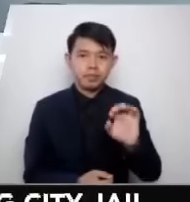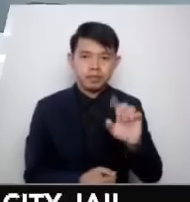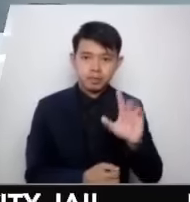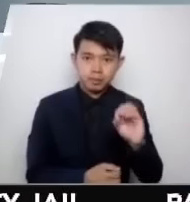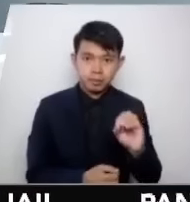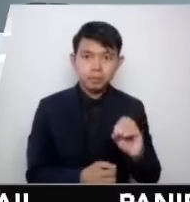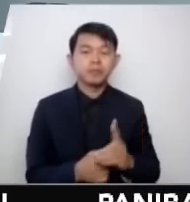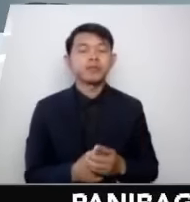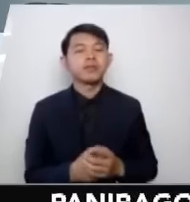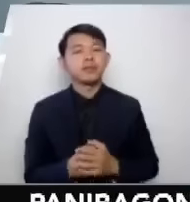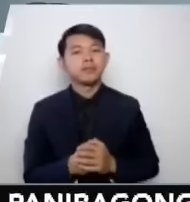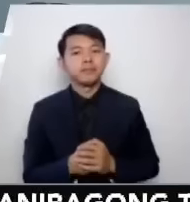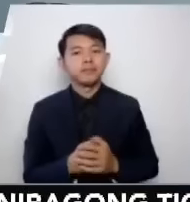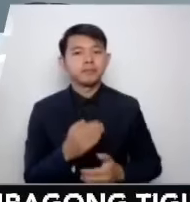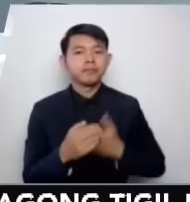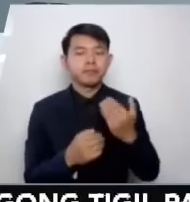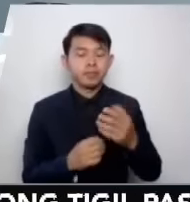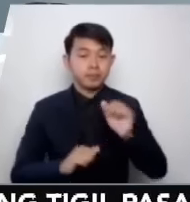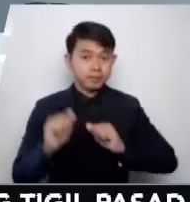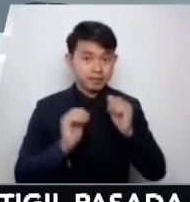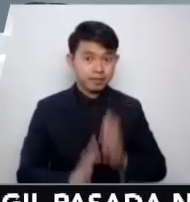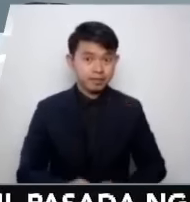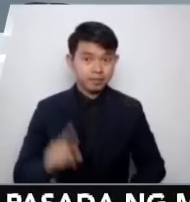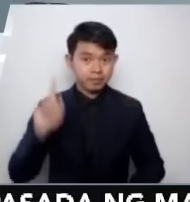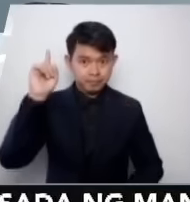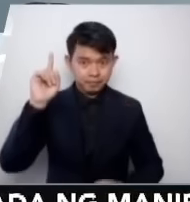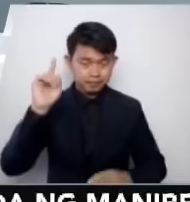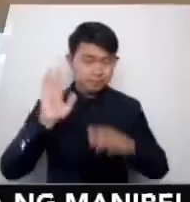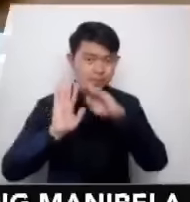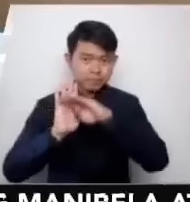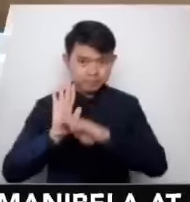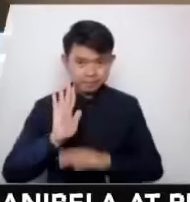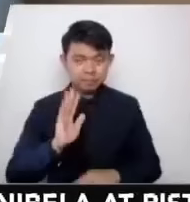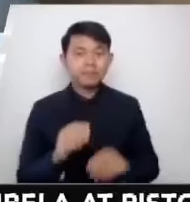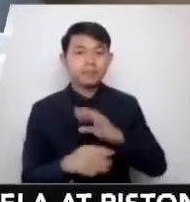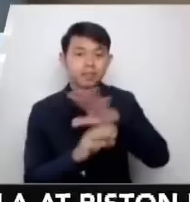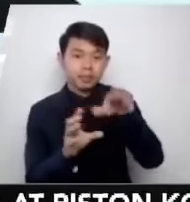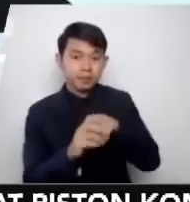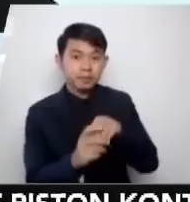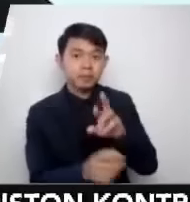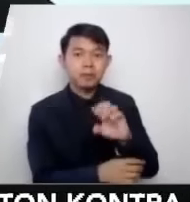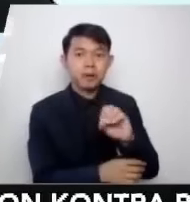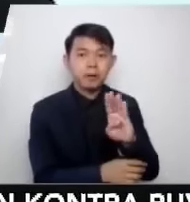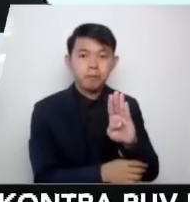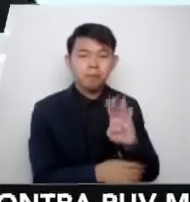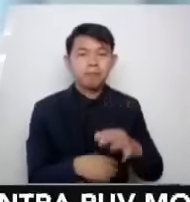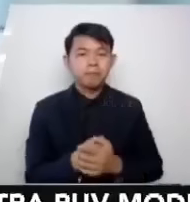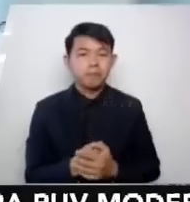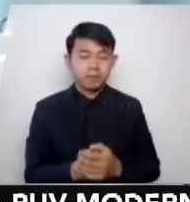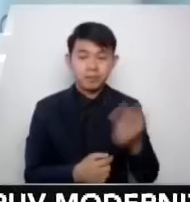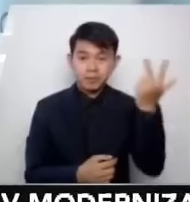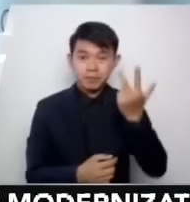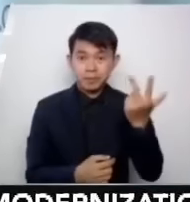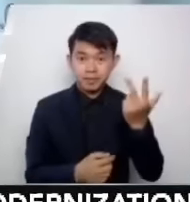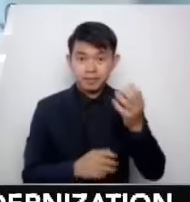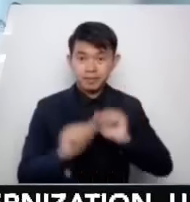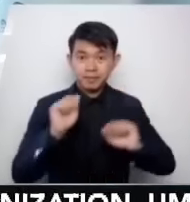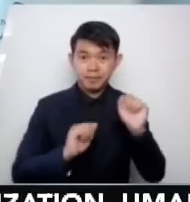Lian Valentin at Dustin Yu, pati na si Rob Gomez. Thankful naman ng 3 sa bagong projects.